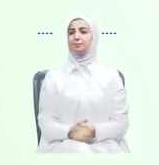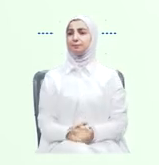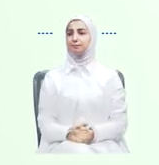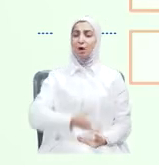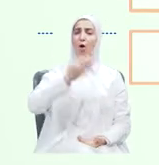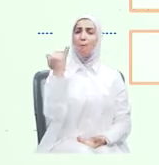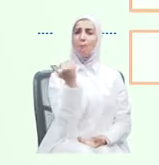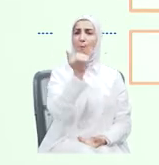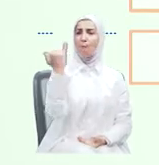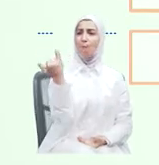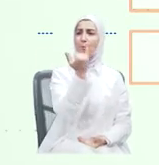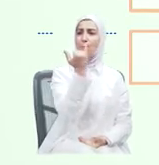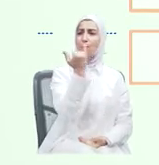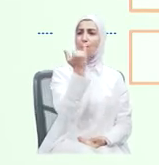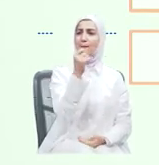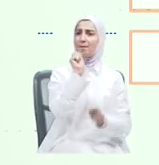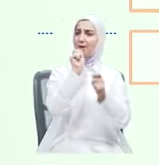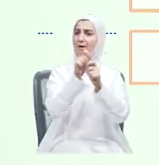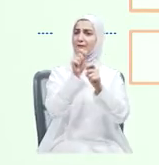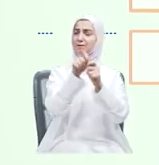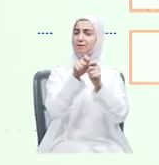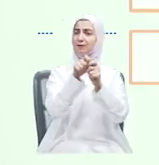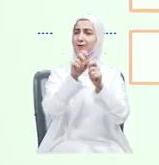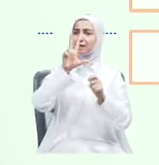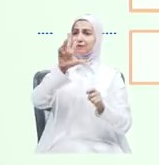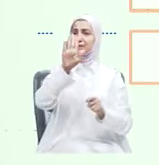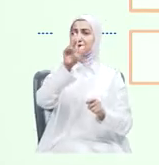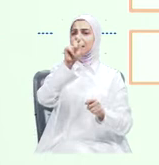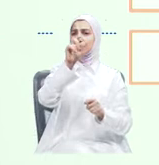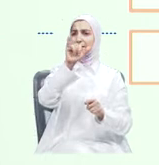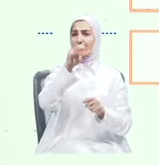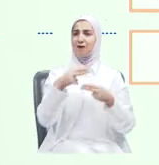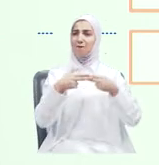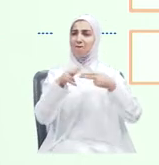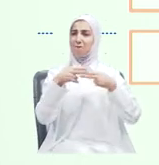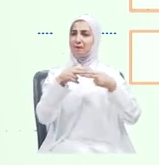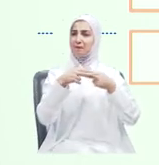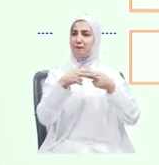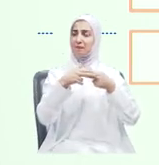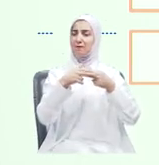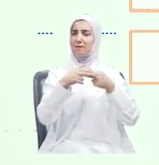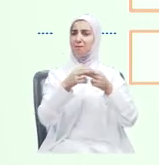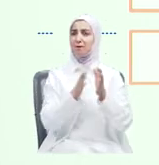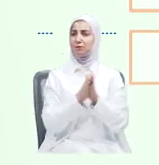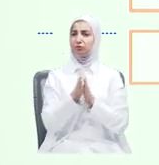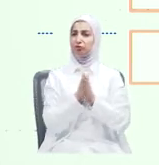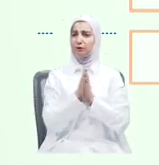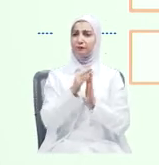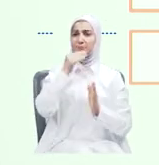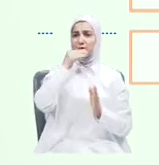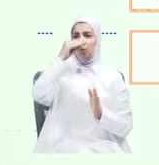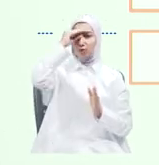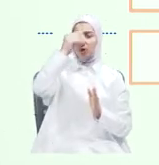ومن أهم مبادئ الحركات الإصلاحية السلفية وهي فتح باب الاجتهاد في ضوء ما ورد في